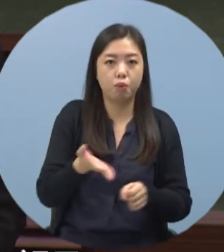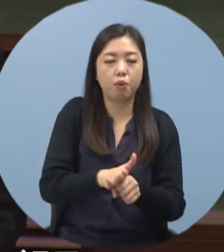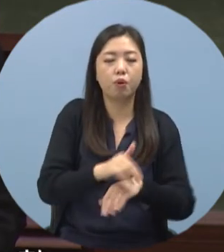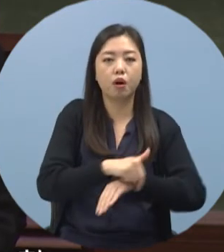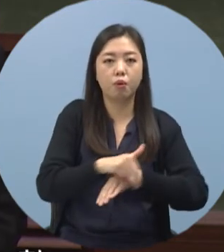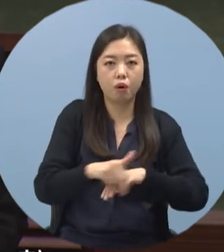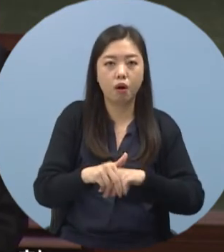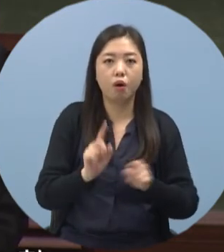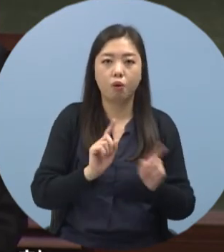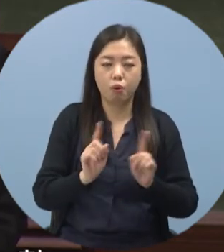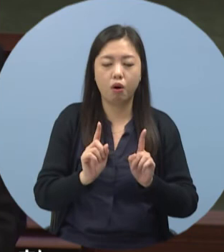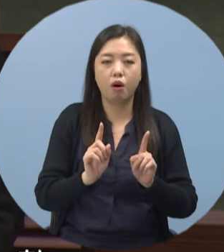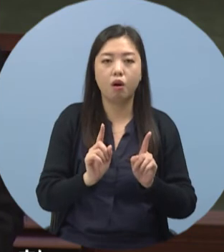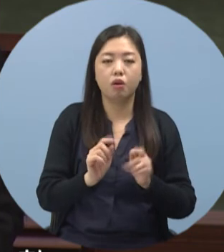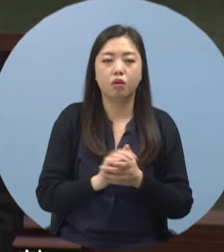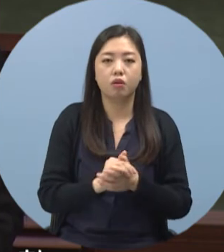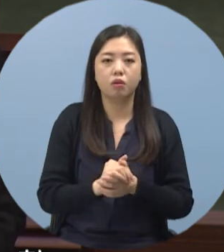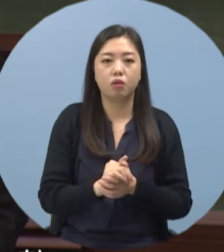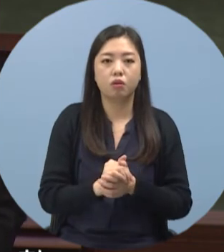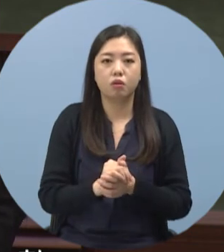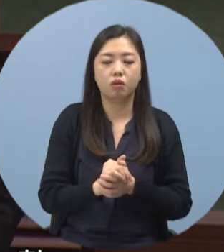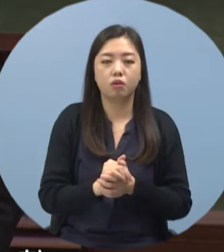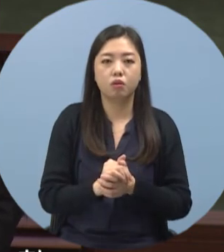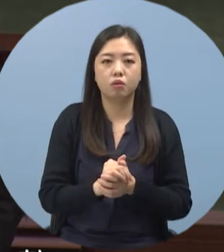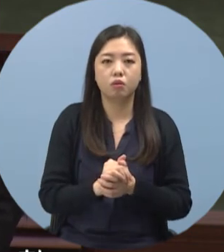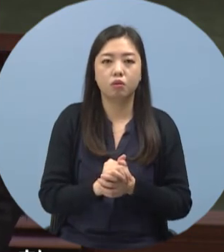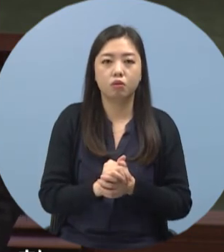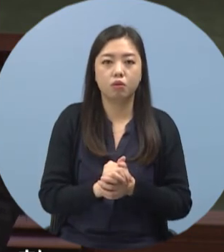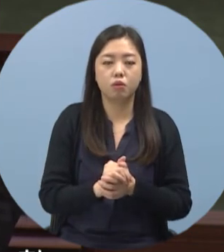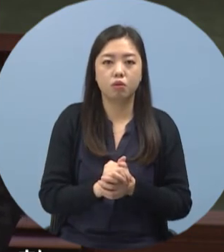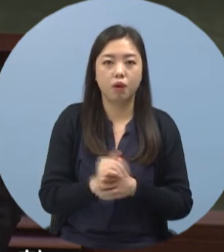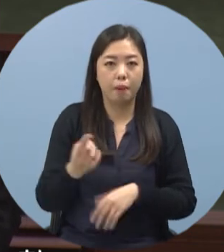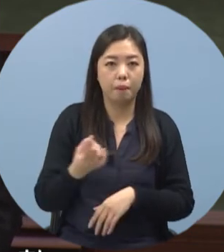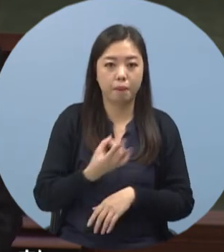額，或者是及或是就